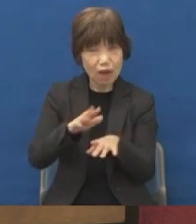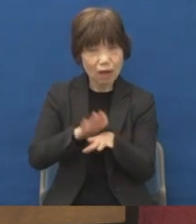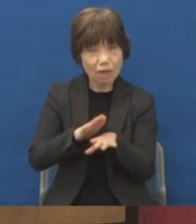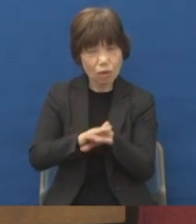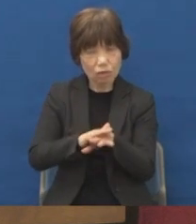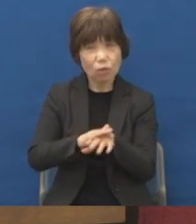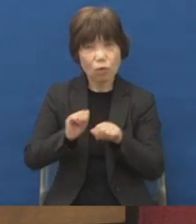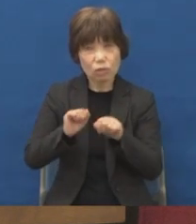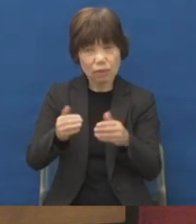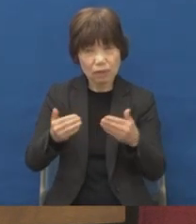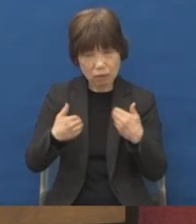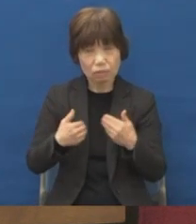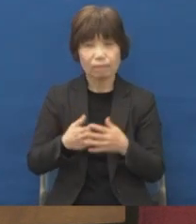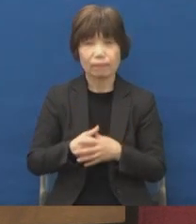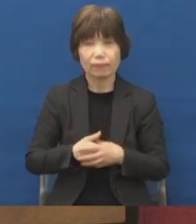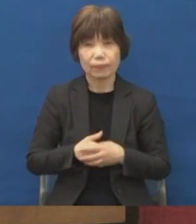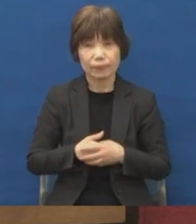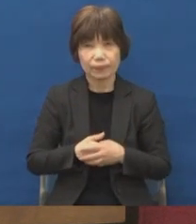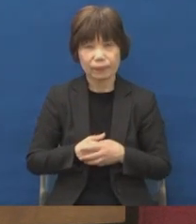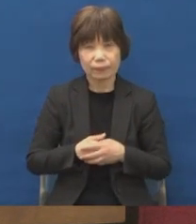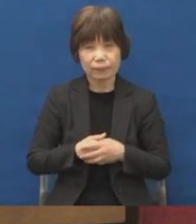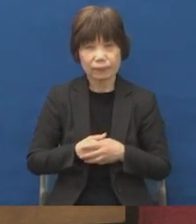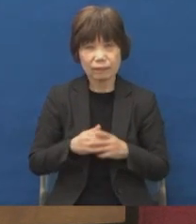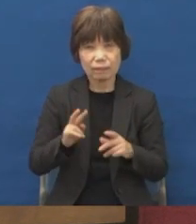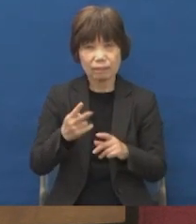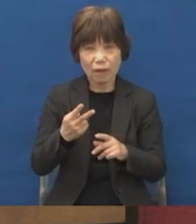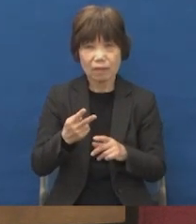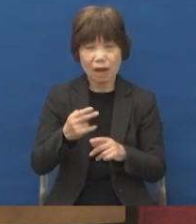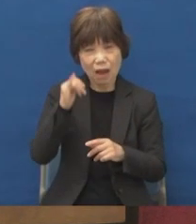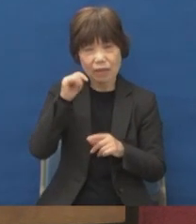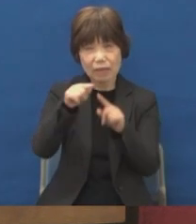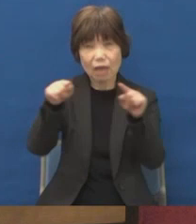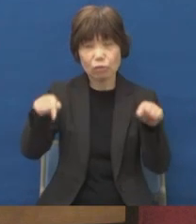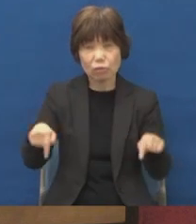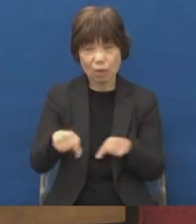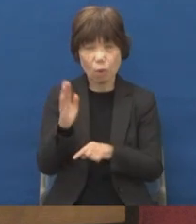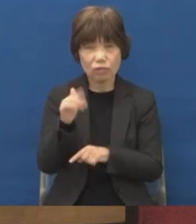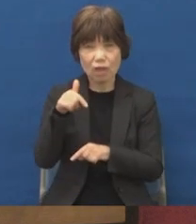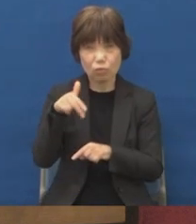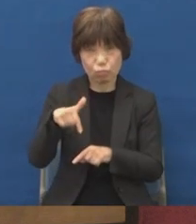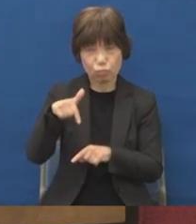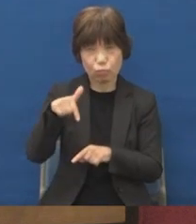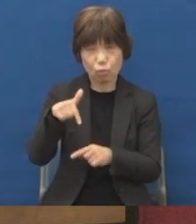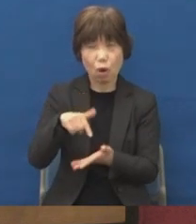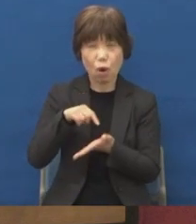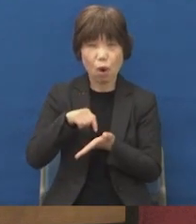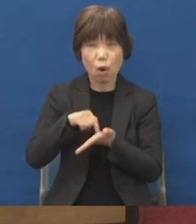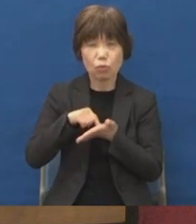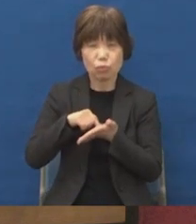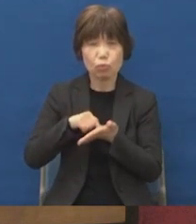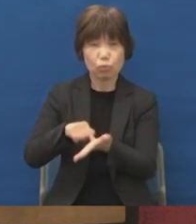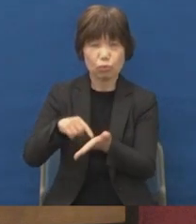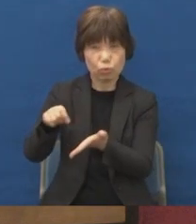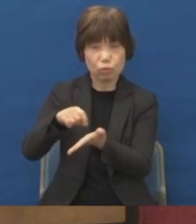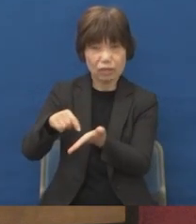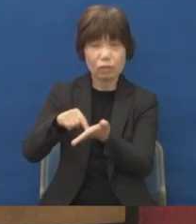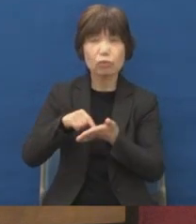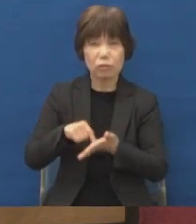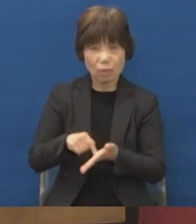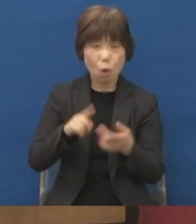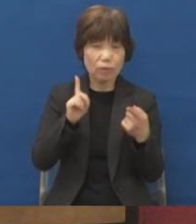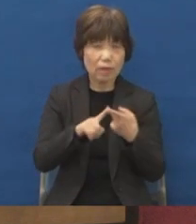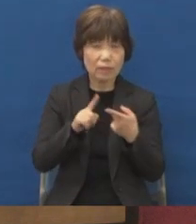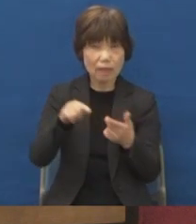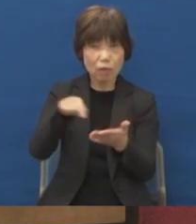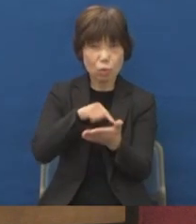原則を堅持すべきです。なお、意見書でも政府通知においても持続可能な適正処理という言葉が